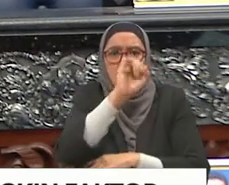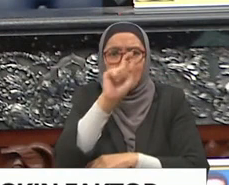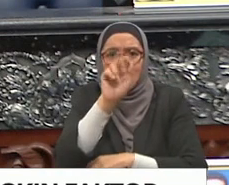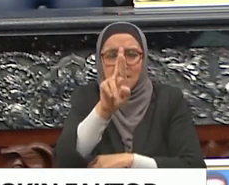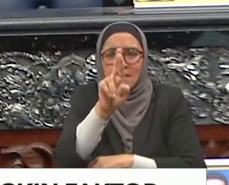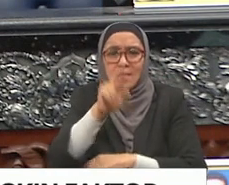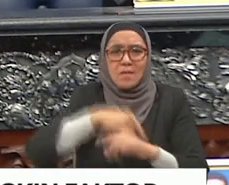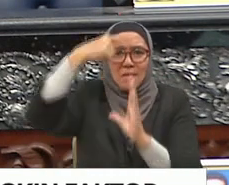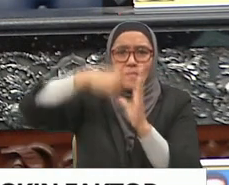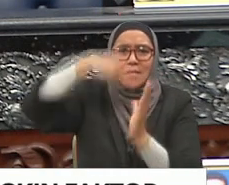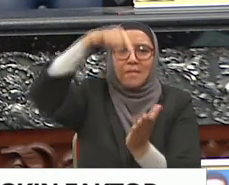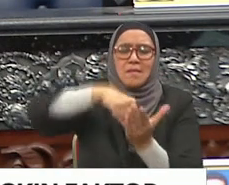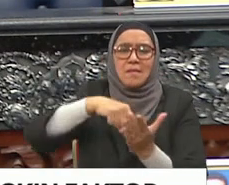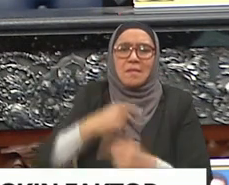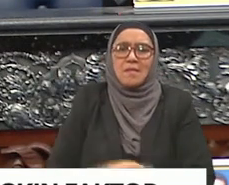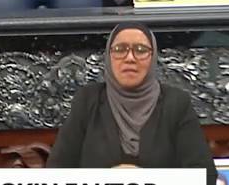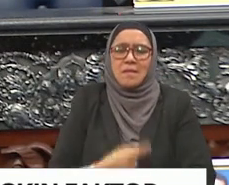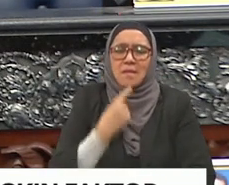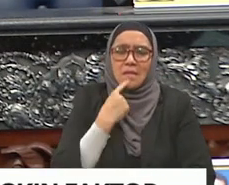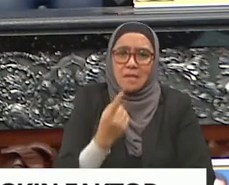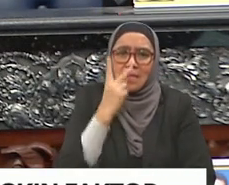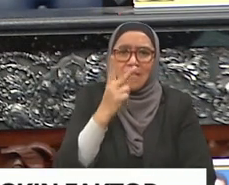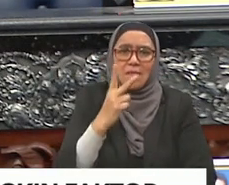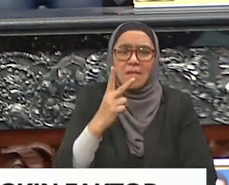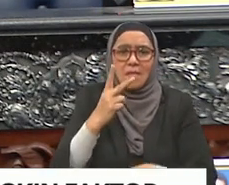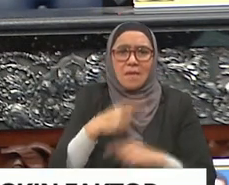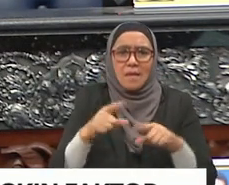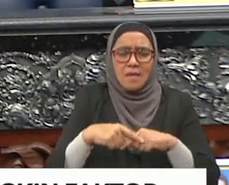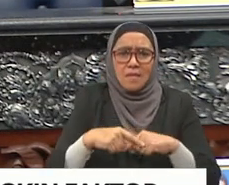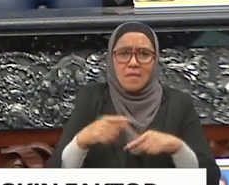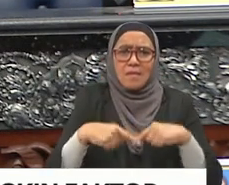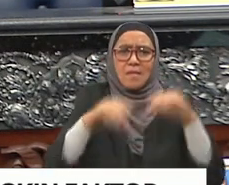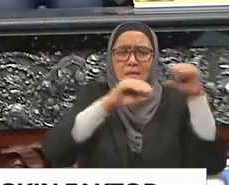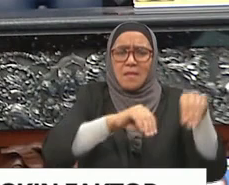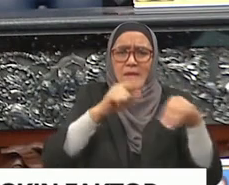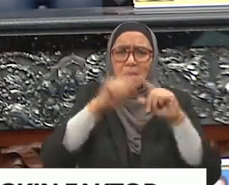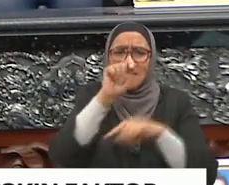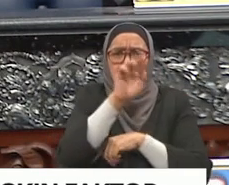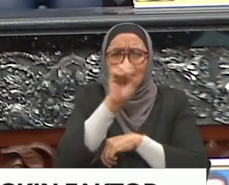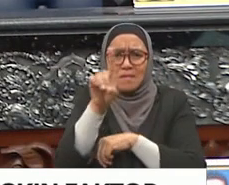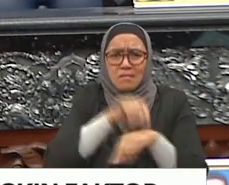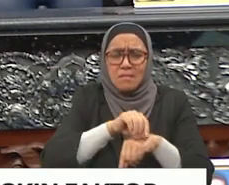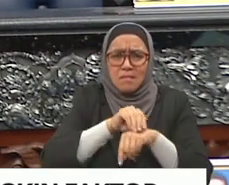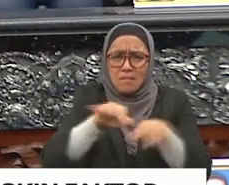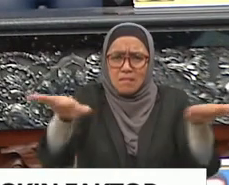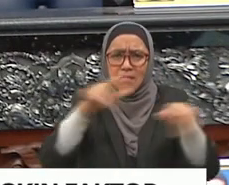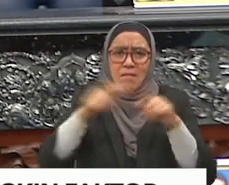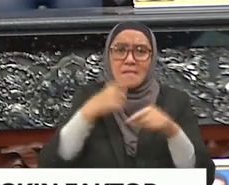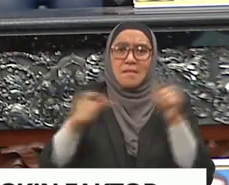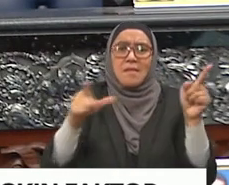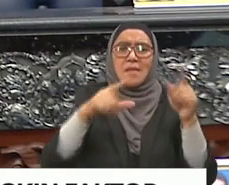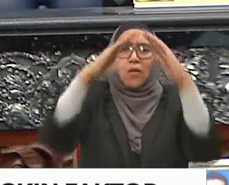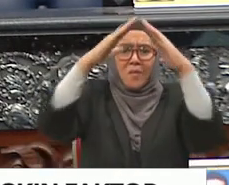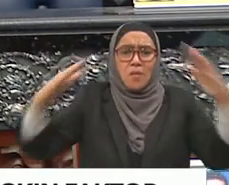kepada trend jangkitan. Masih lagi ada banyak kluster di Sarawak yang melibatkan rumah panjang di mana tak dapat nak dikawal kalau sekiranya